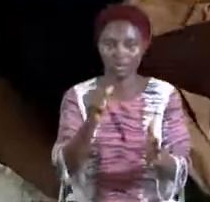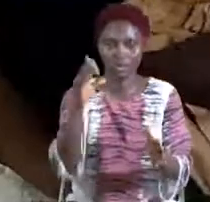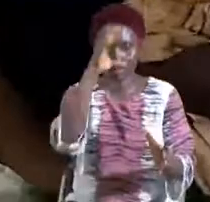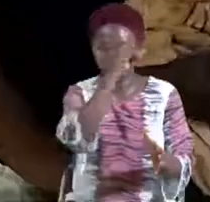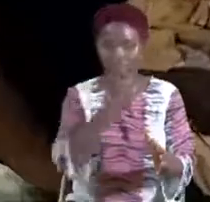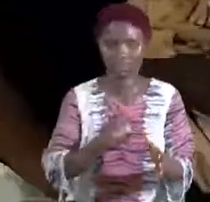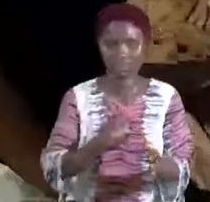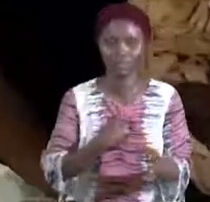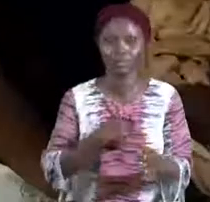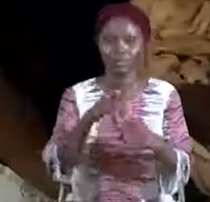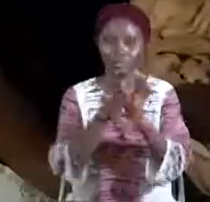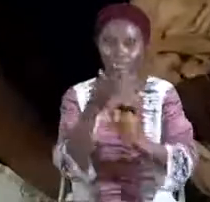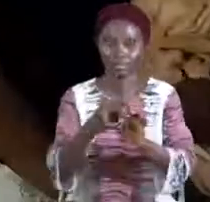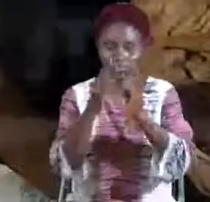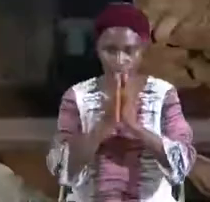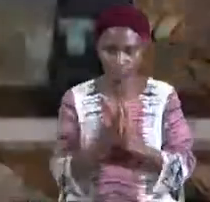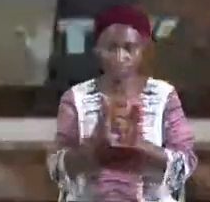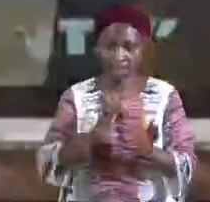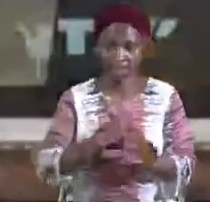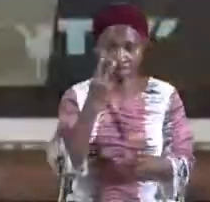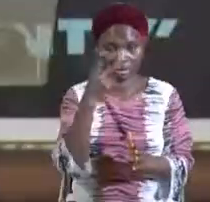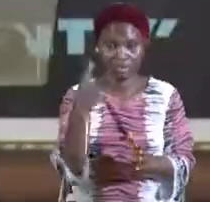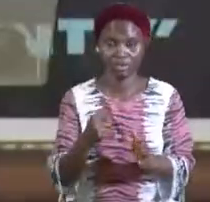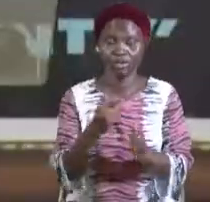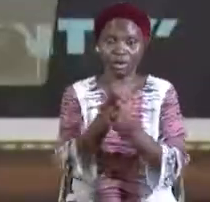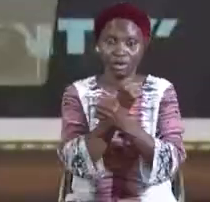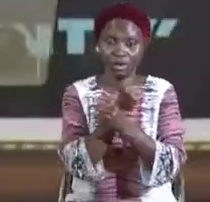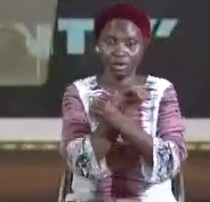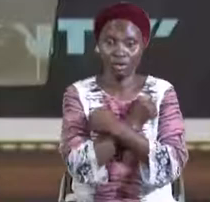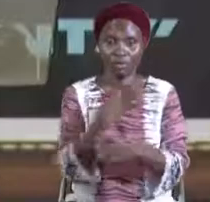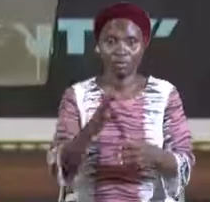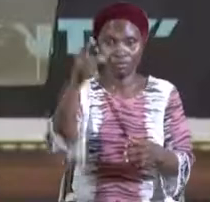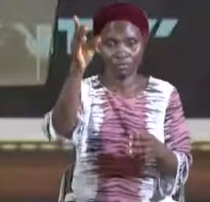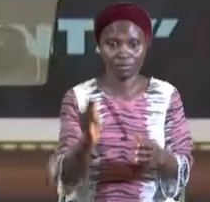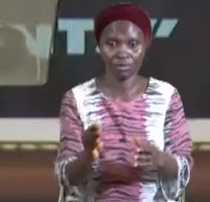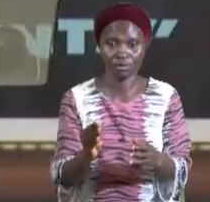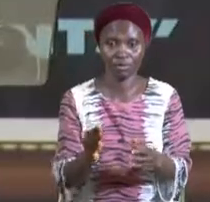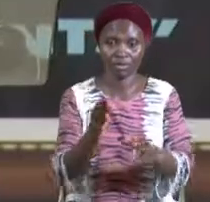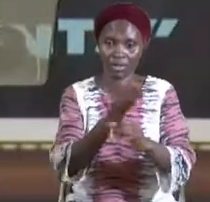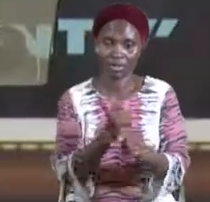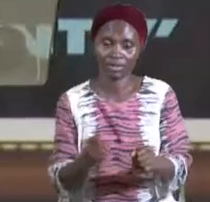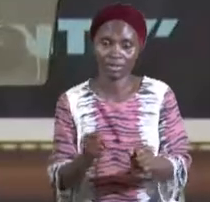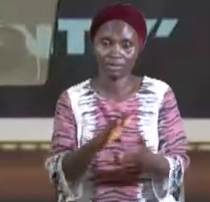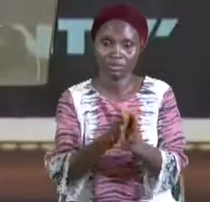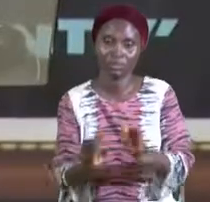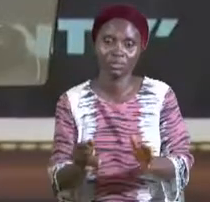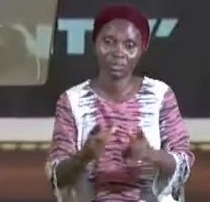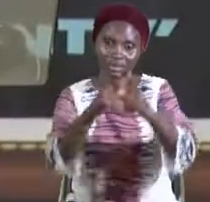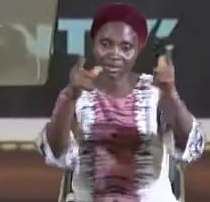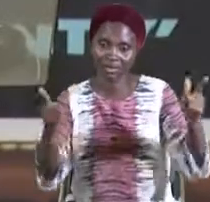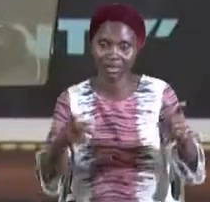Je vois l'amour de Dieu devenant plus grand, plus élevé dans ta vie au nom de Jésus.